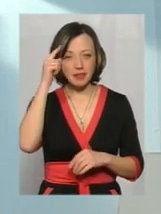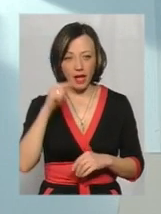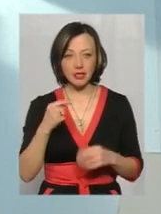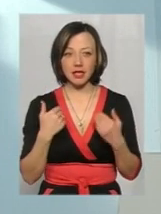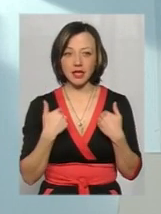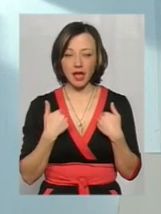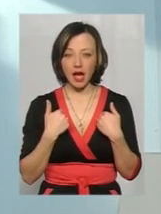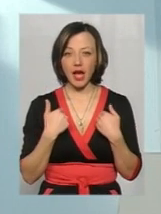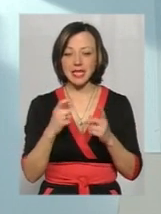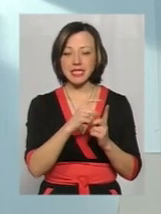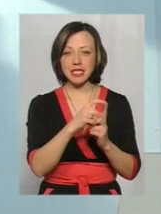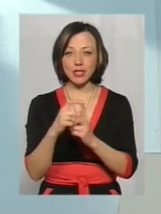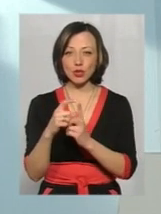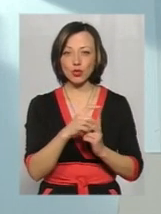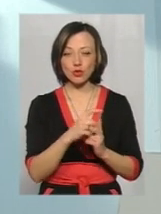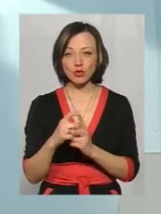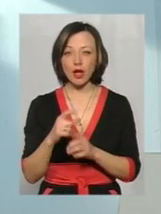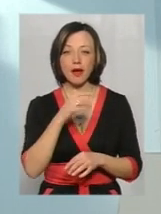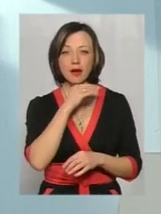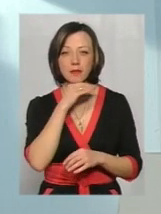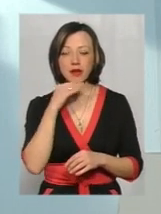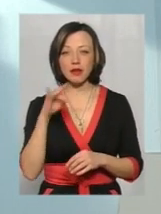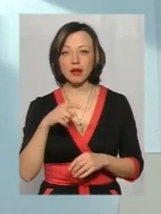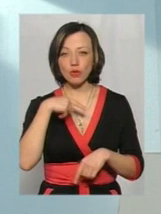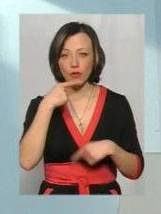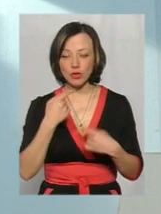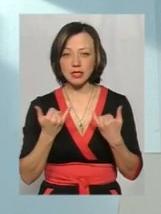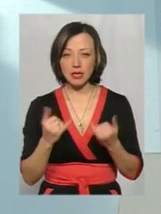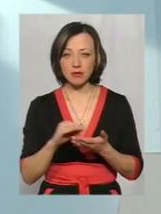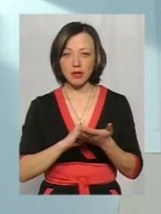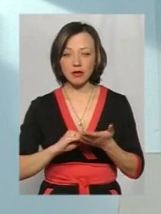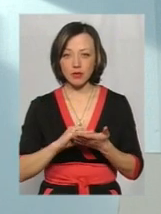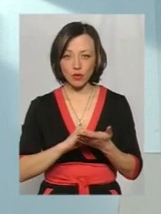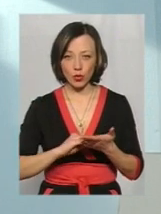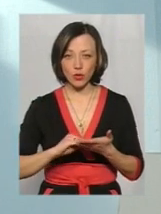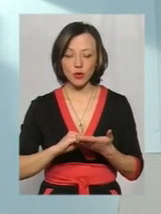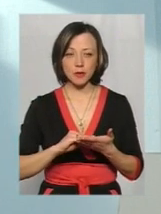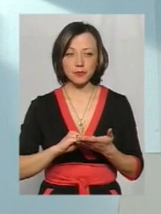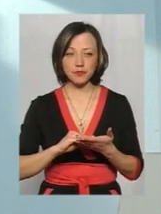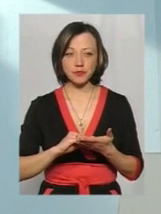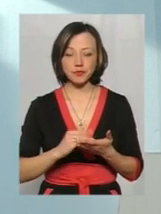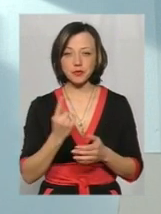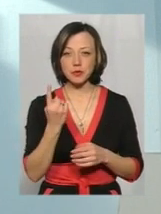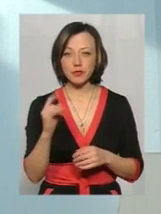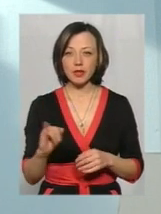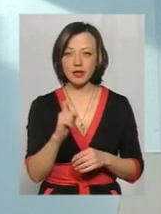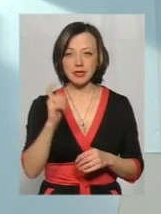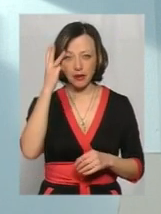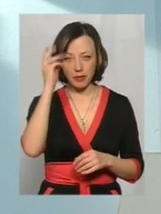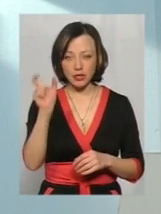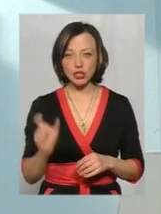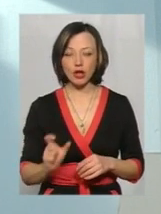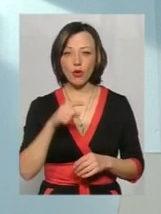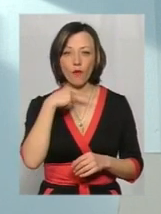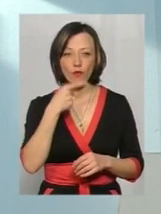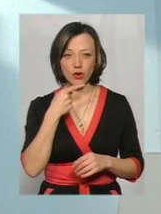я цитуючи, неодноразово говорив і ще раз зараз скажу, цитуючи одного із хмельничан, який говорить,